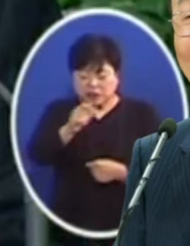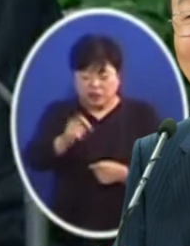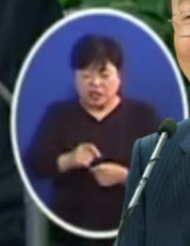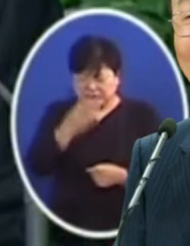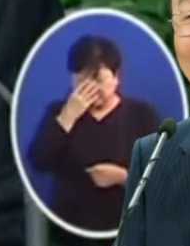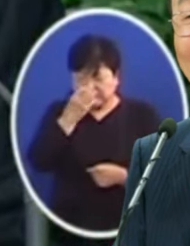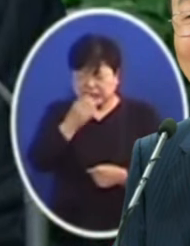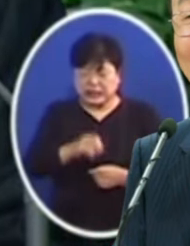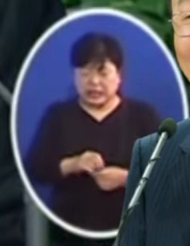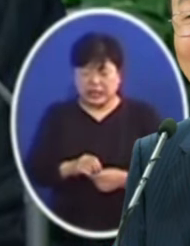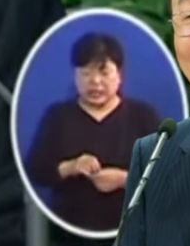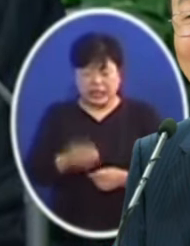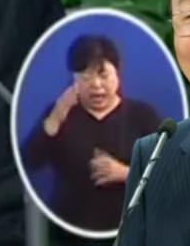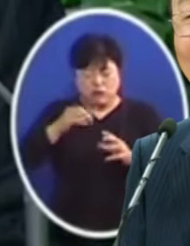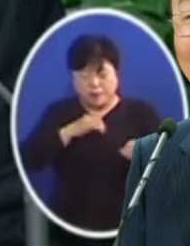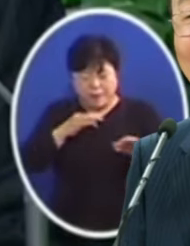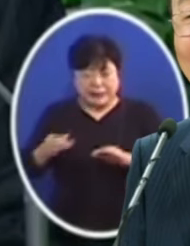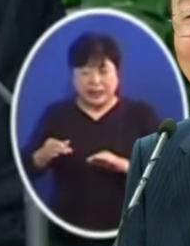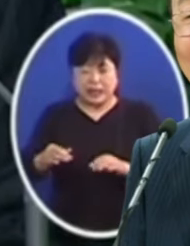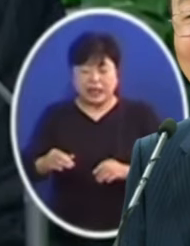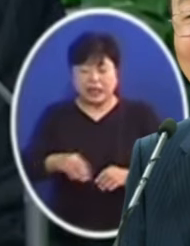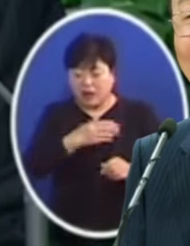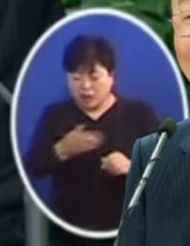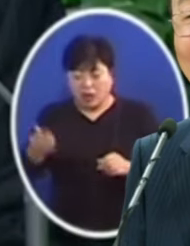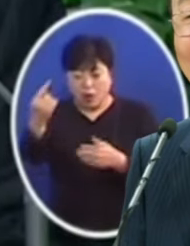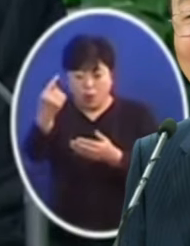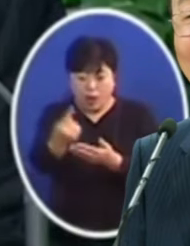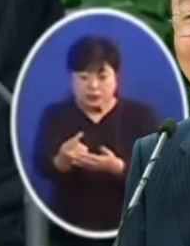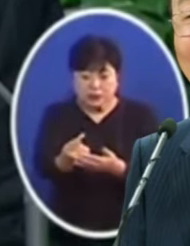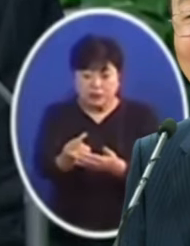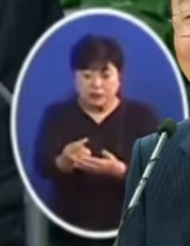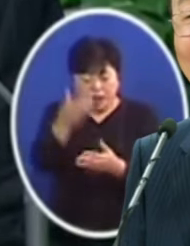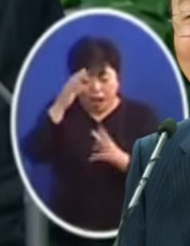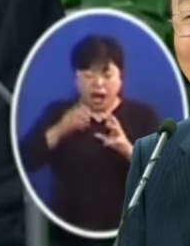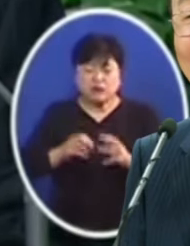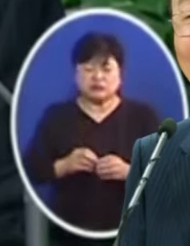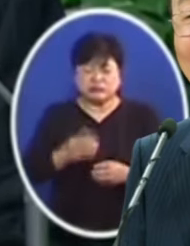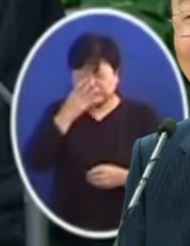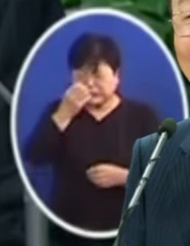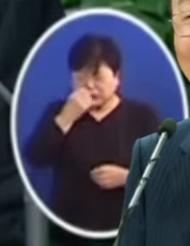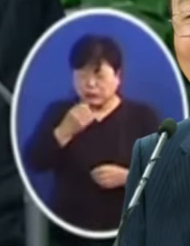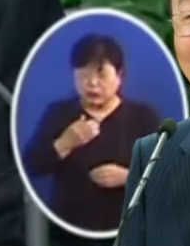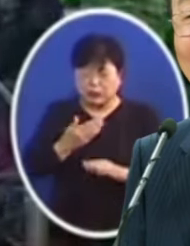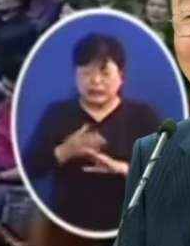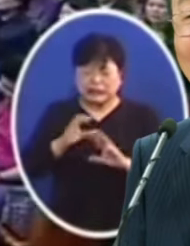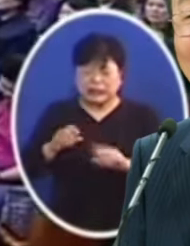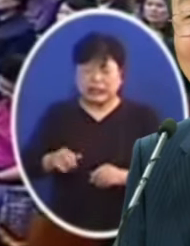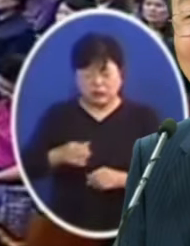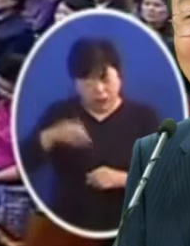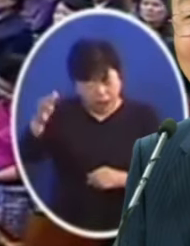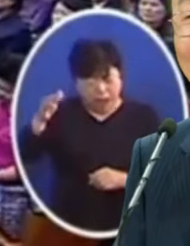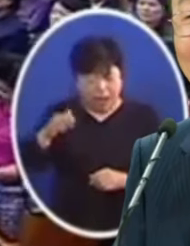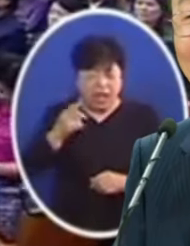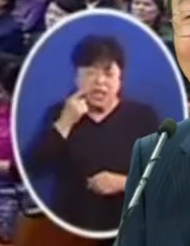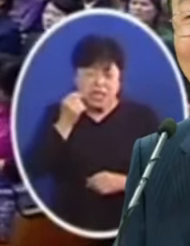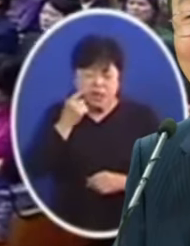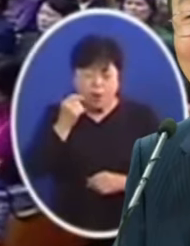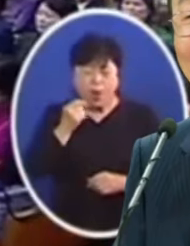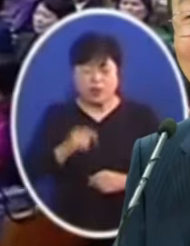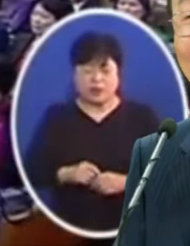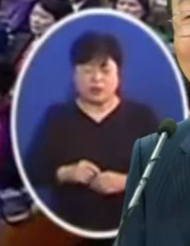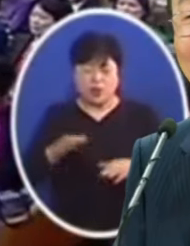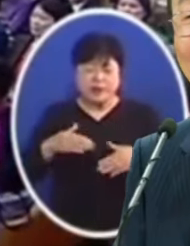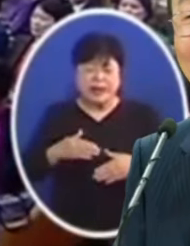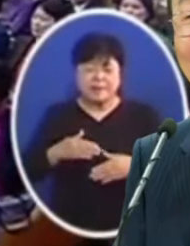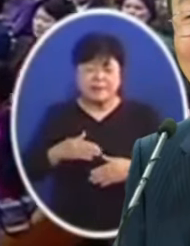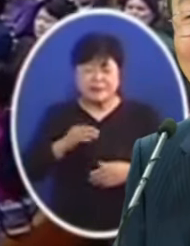있어요. 우리나라의 쓰레기도 일본이나 태국, 태평양 너머로 가고 있고 일본 쓰레기는 남태평양 섬들에